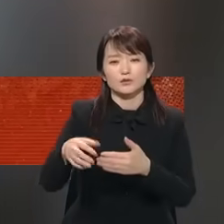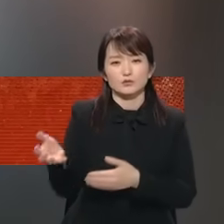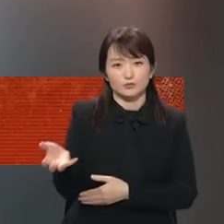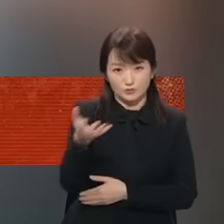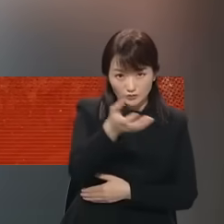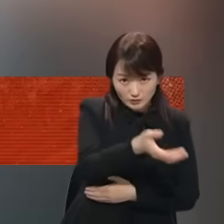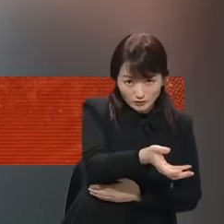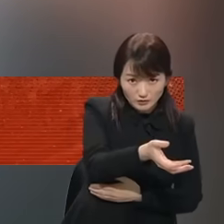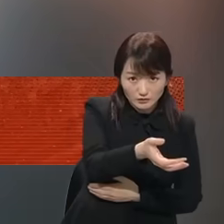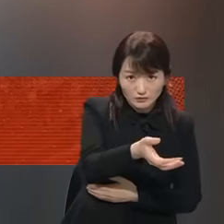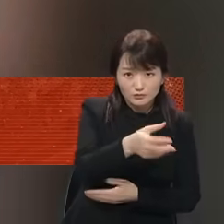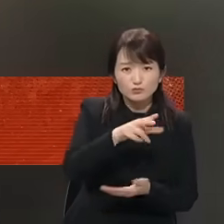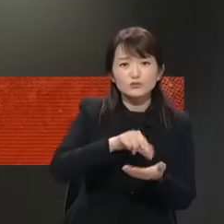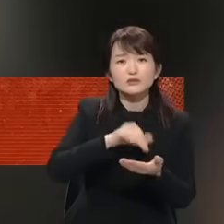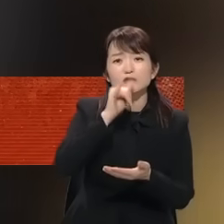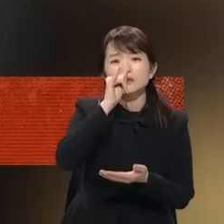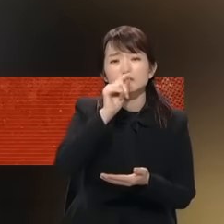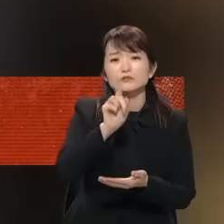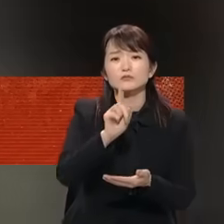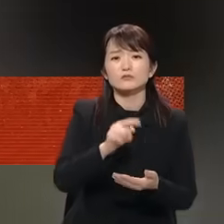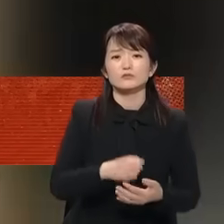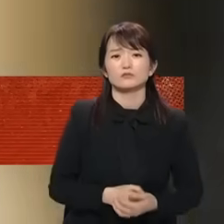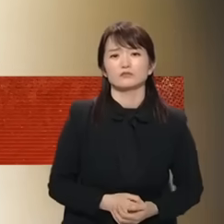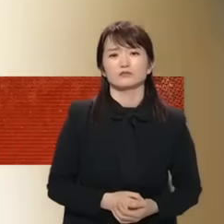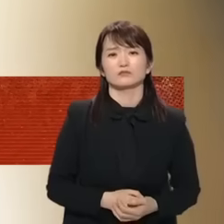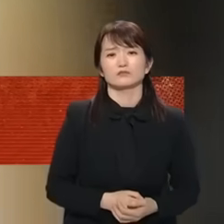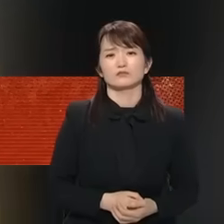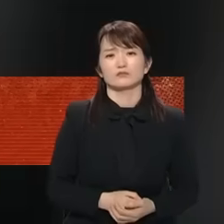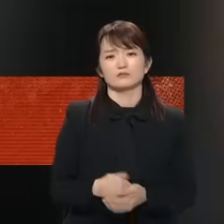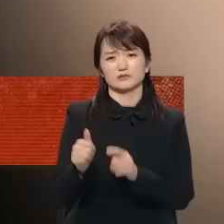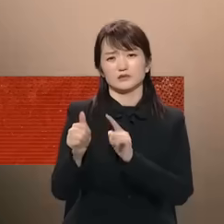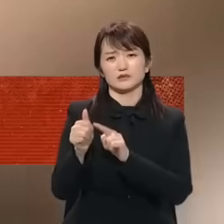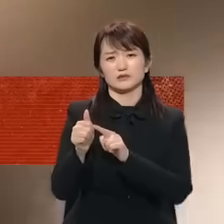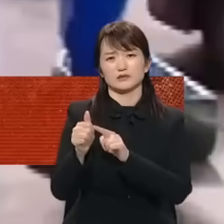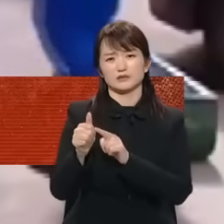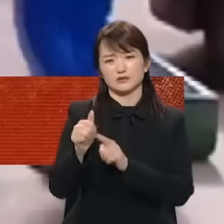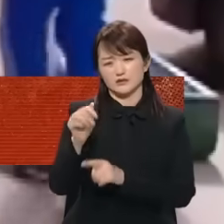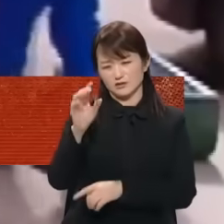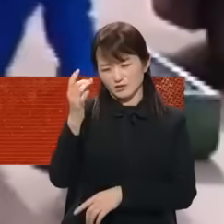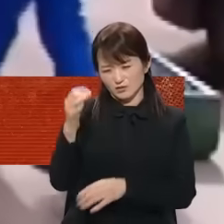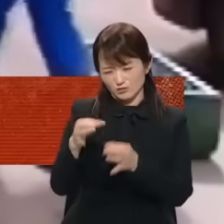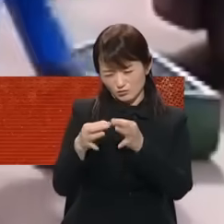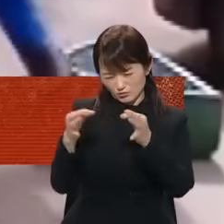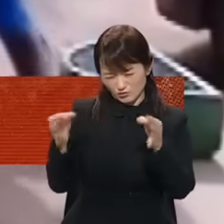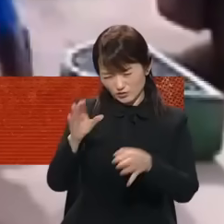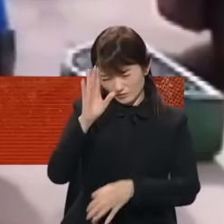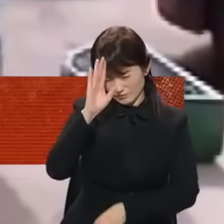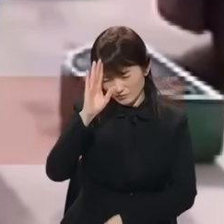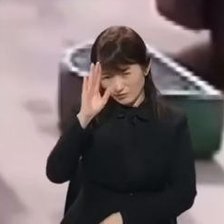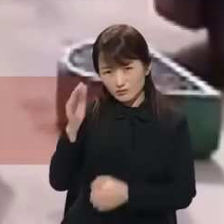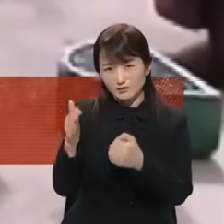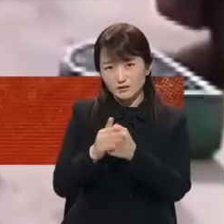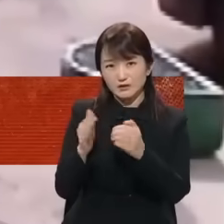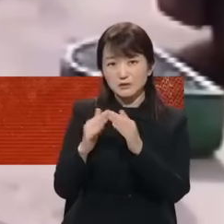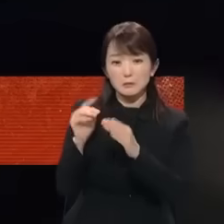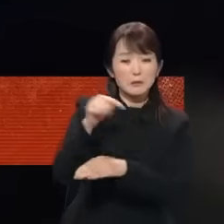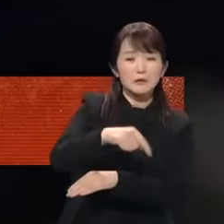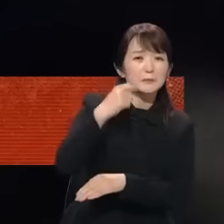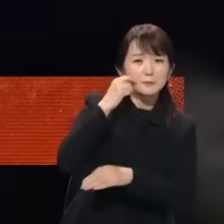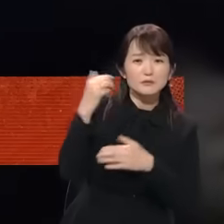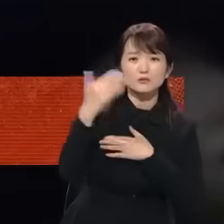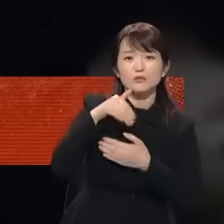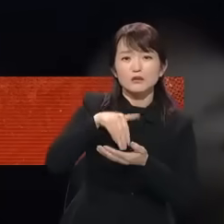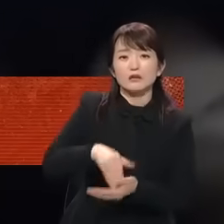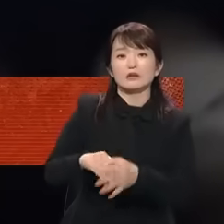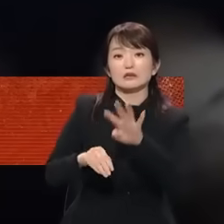했는데 아주 큰 문제에 부딪히고 말았습니다 무슨 문제요이 남성은 오랜 지병으로 10년 동안 집밖을 나가지 못했고요 그탓인지 몸무게도